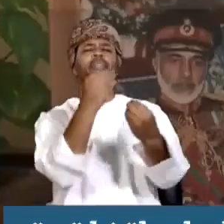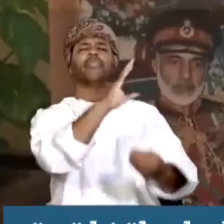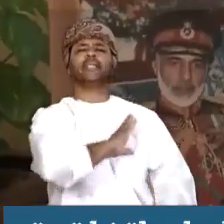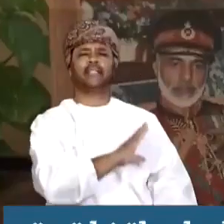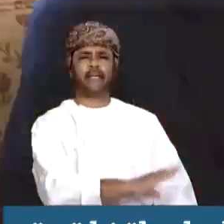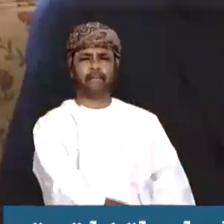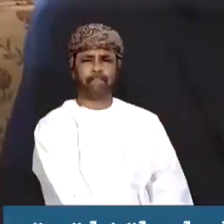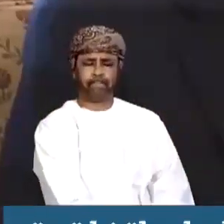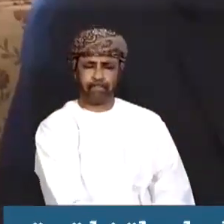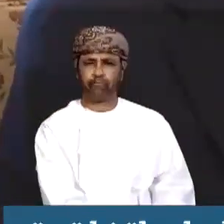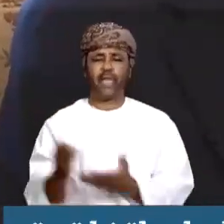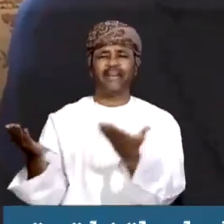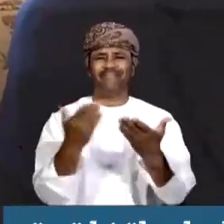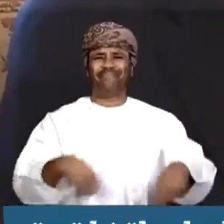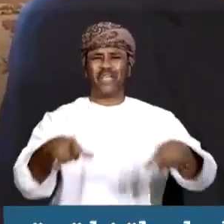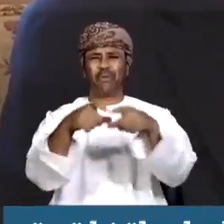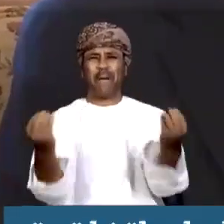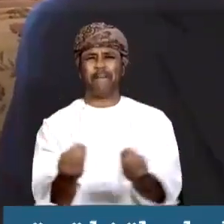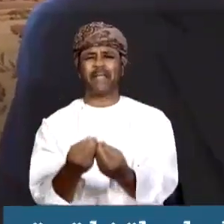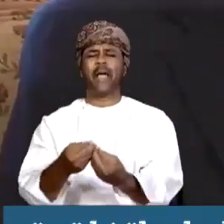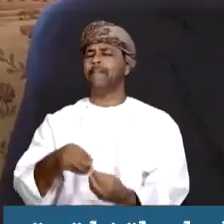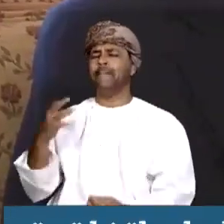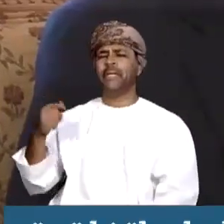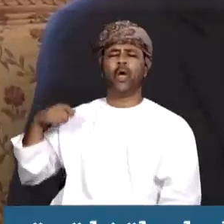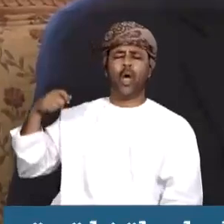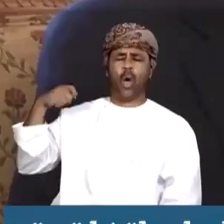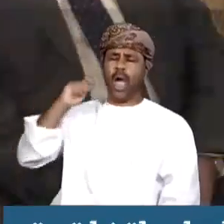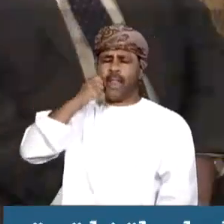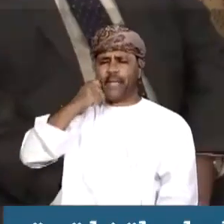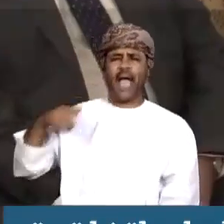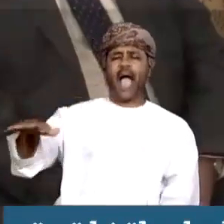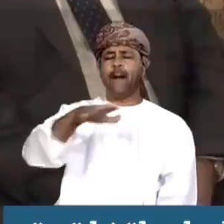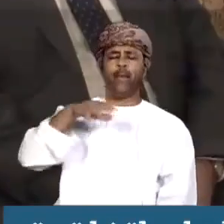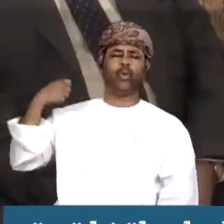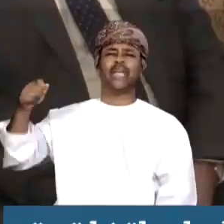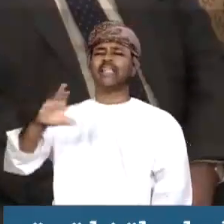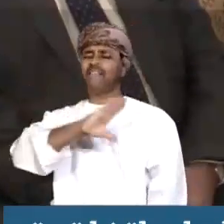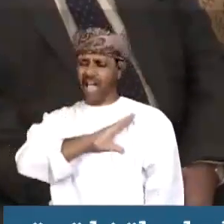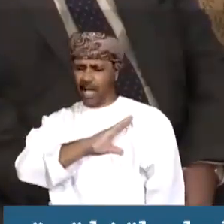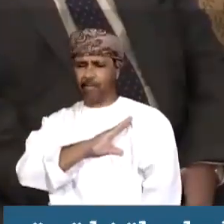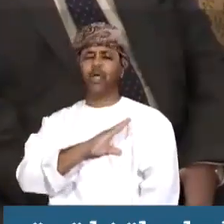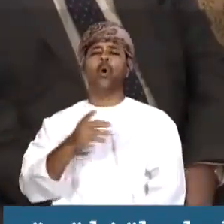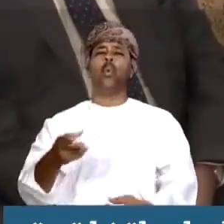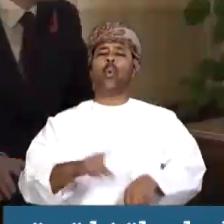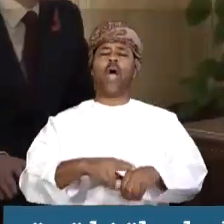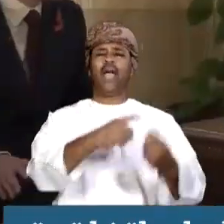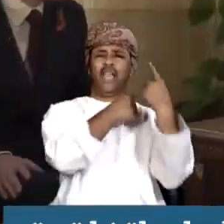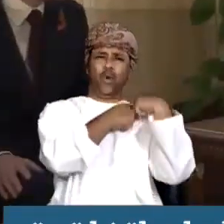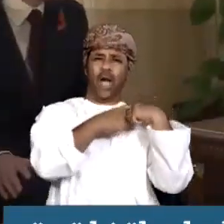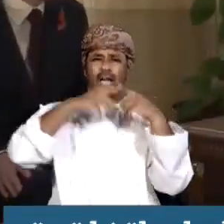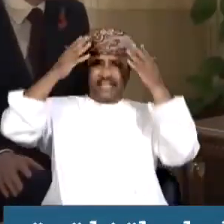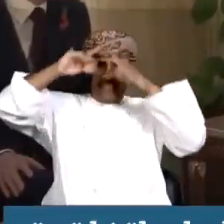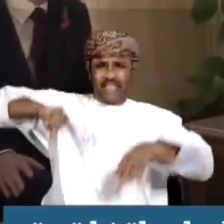البلدين. حضر جلسة المباحثات معالي محمد بن ناصر الراسبي أمين عام وزارة الدفاع واللواء